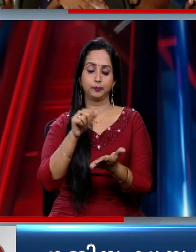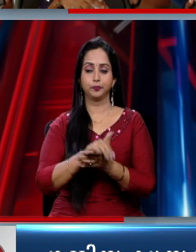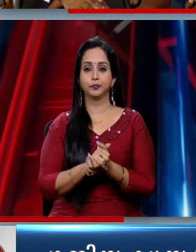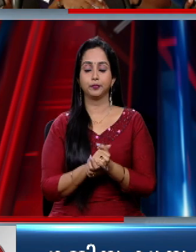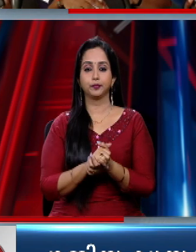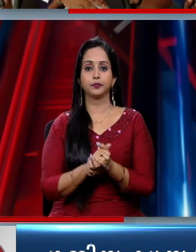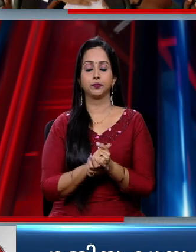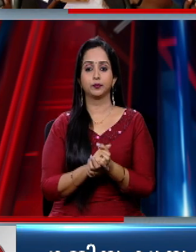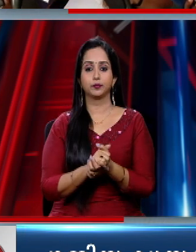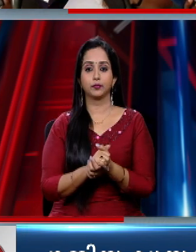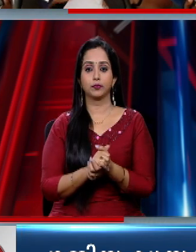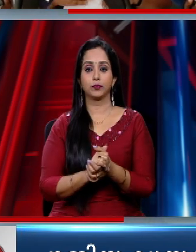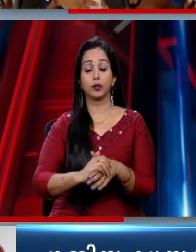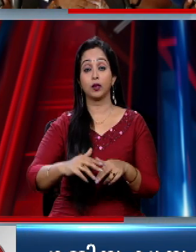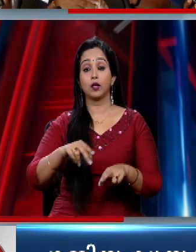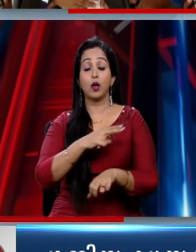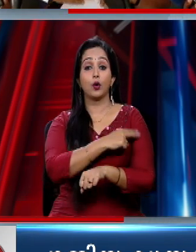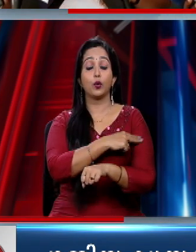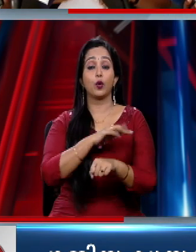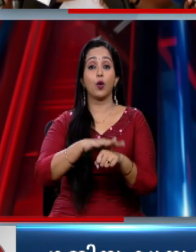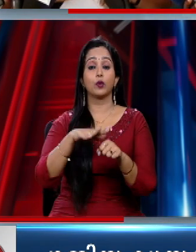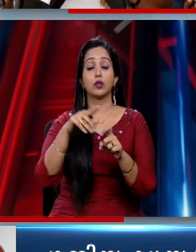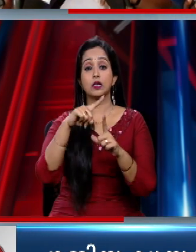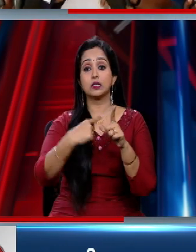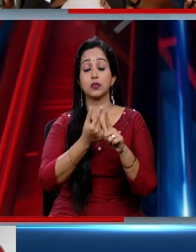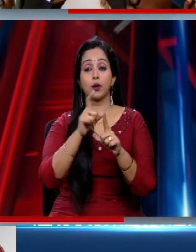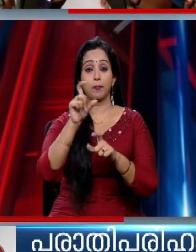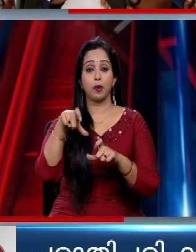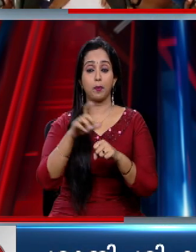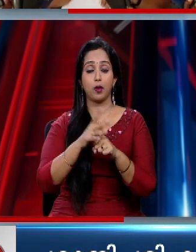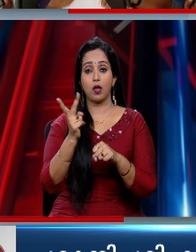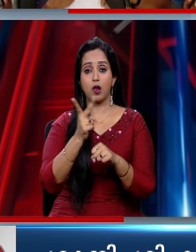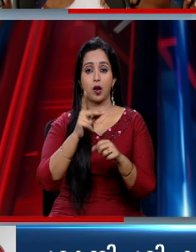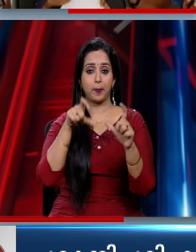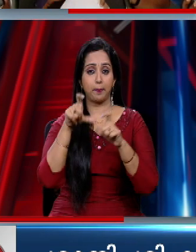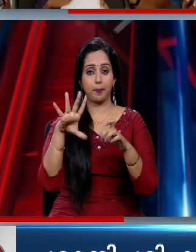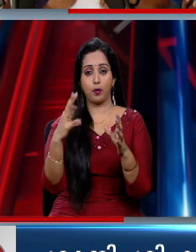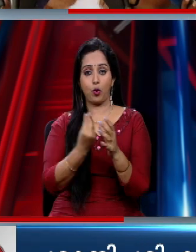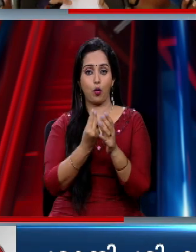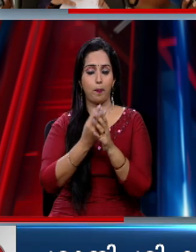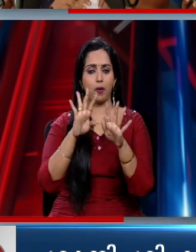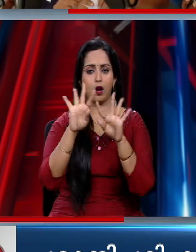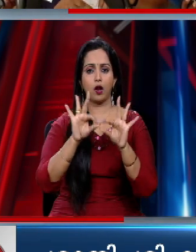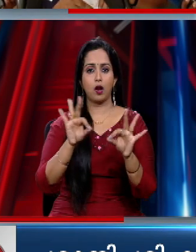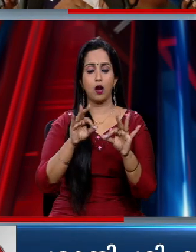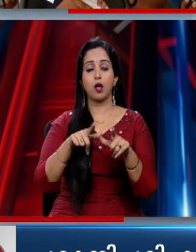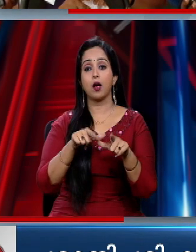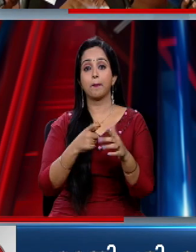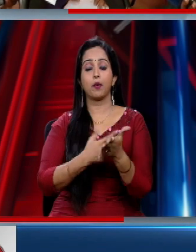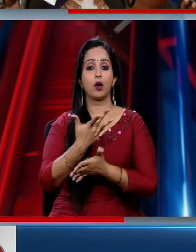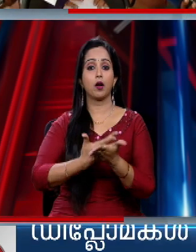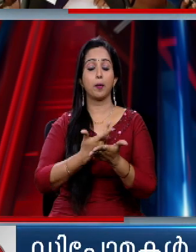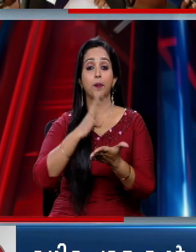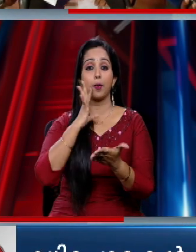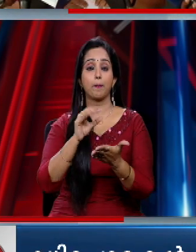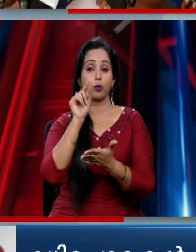ഈ ഡോക്ടർ എൻ കെ ജയകുമാറും ഡോക്ടർ ജയകുമാറും രണ്ടുപേരും ചേർന്ന് തയ്യാറാക്കിയിട്ടുള്ള കമ്മീഷൻ റിപ്പോർട്ടിലെ